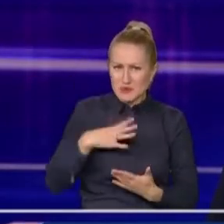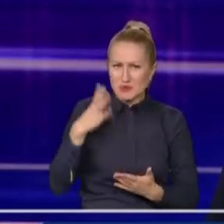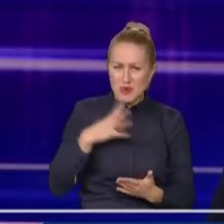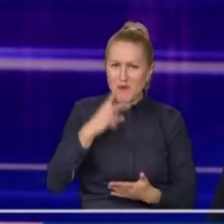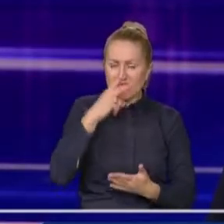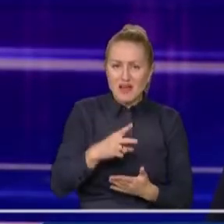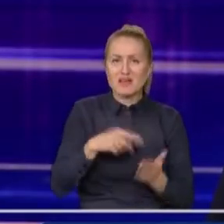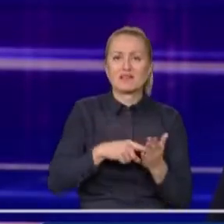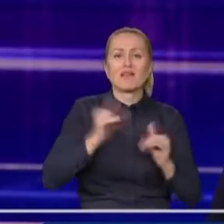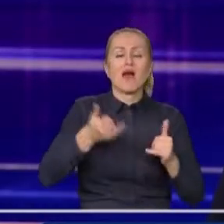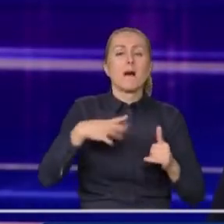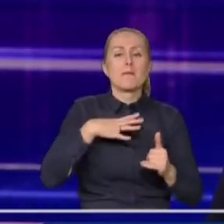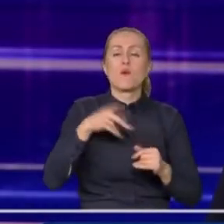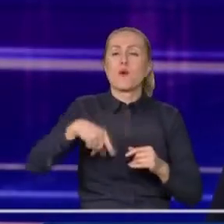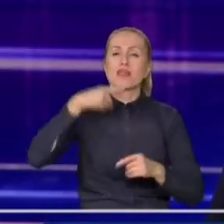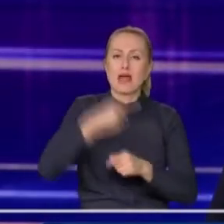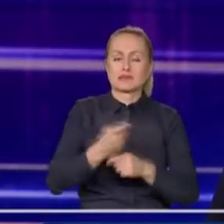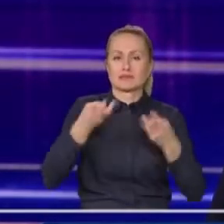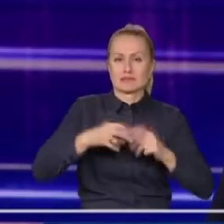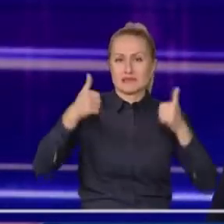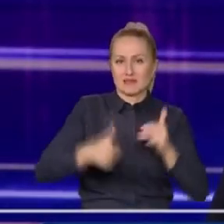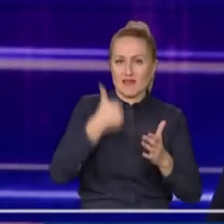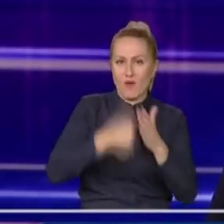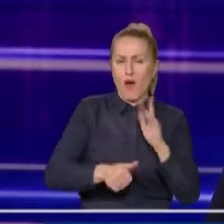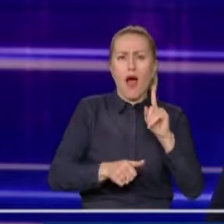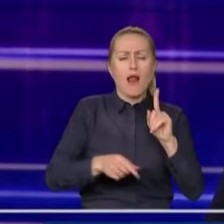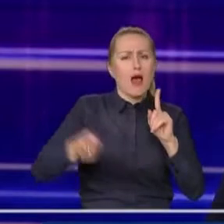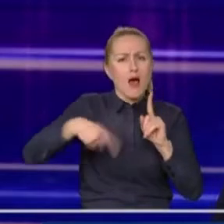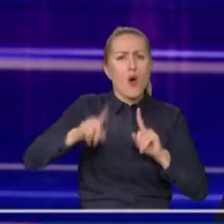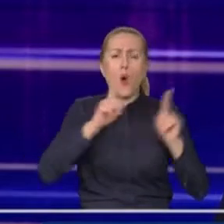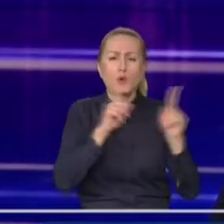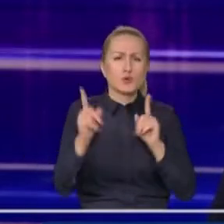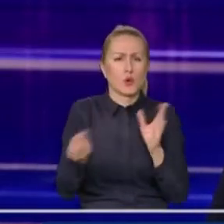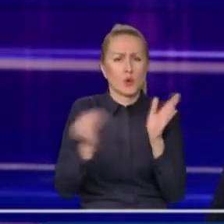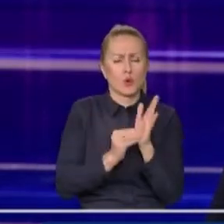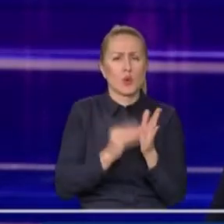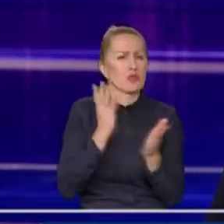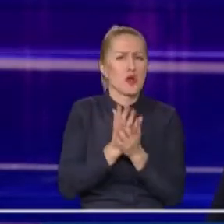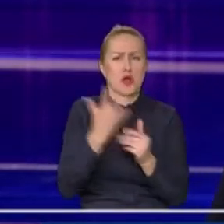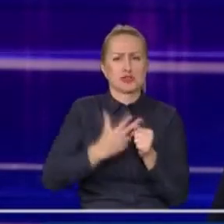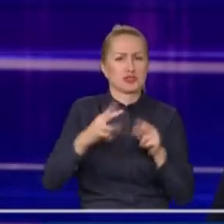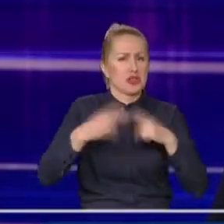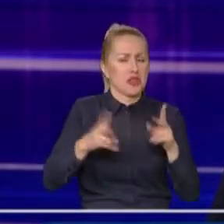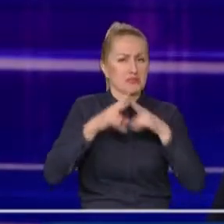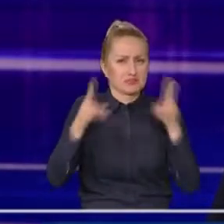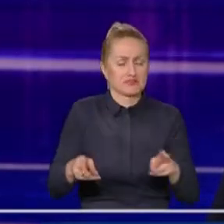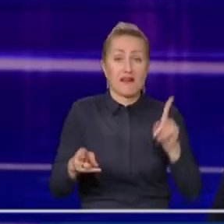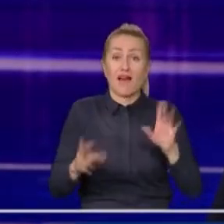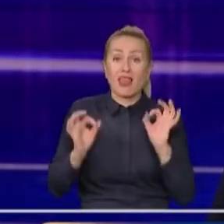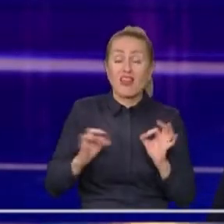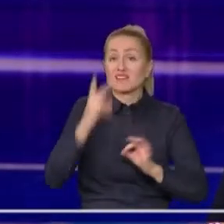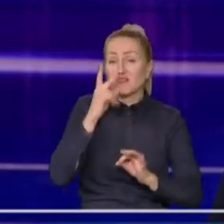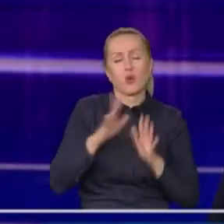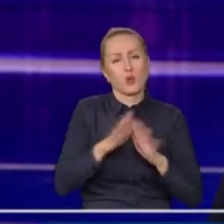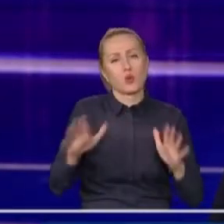kiedy zdecydowano o wprowadzeniu stanu wyjątkowego, ale wtedy ostrożnie został on wprowadzony na 30 dni. Teraz wiele